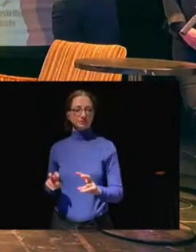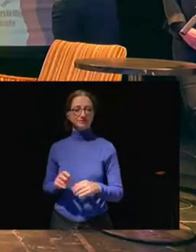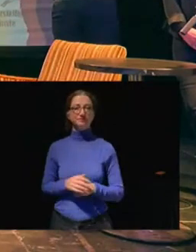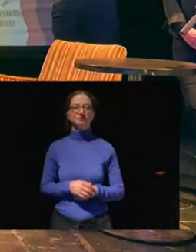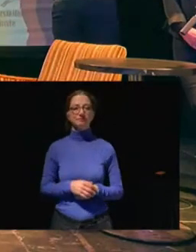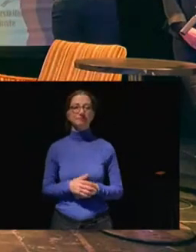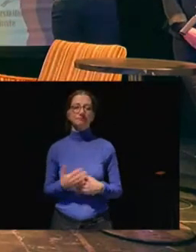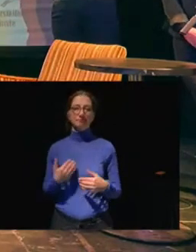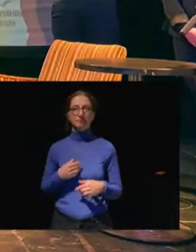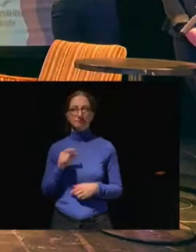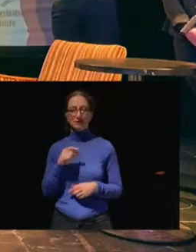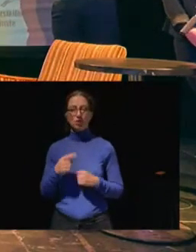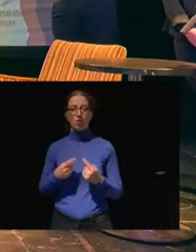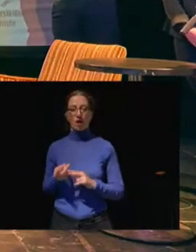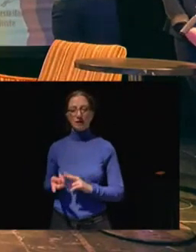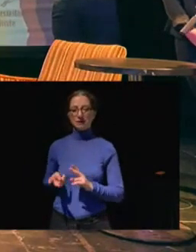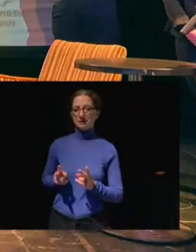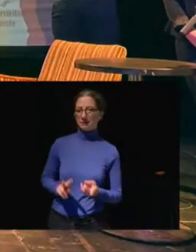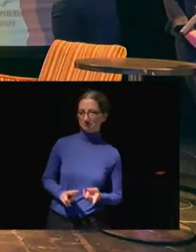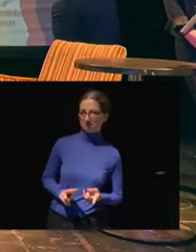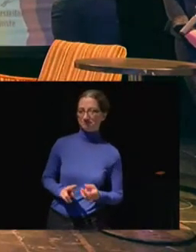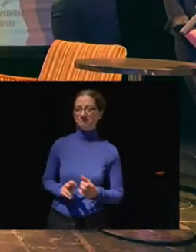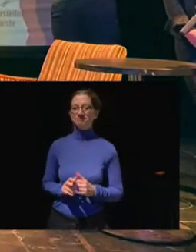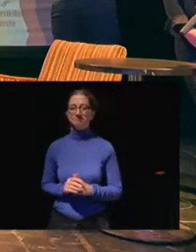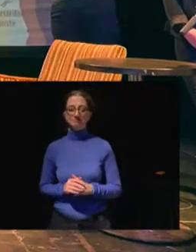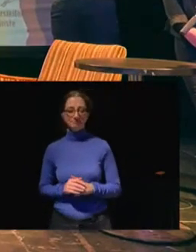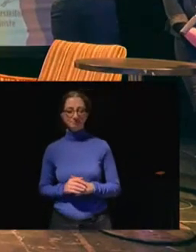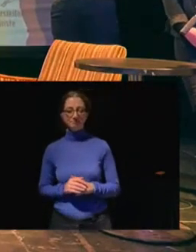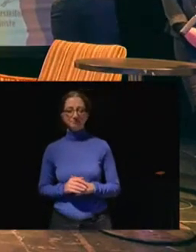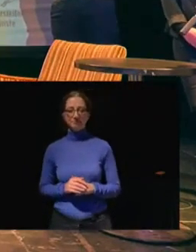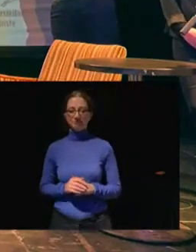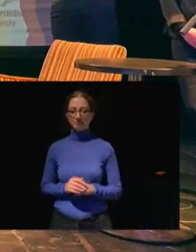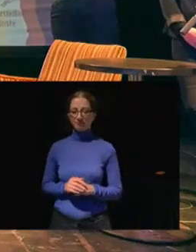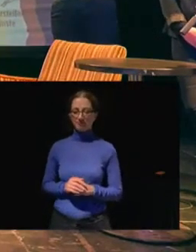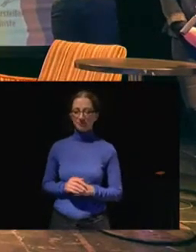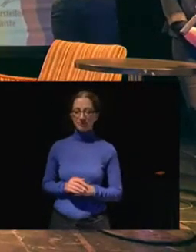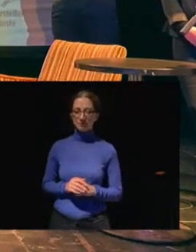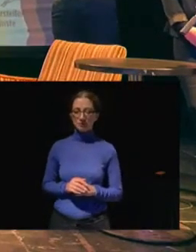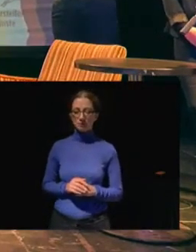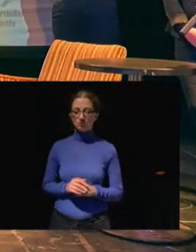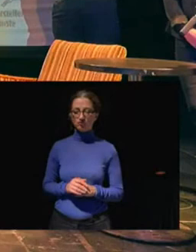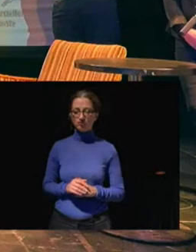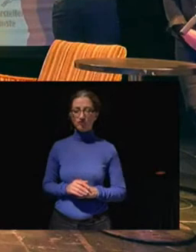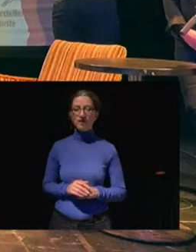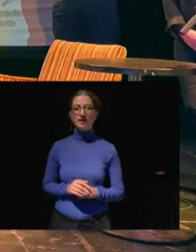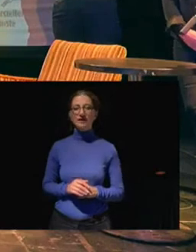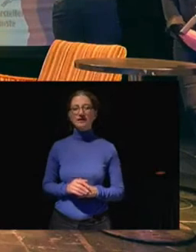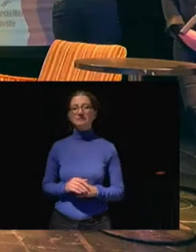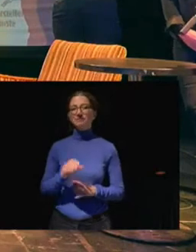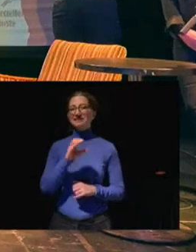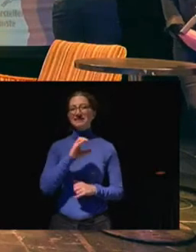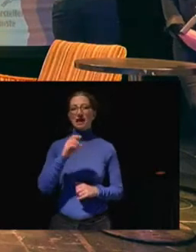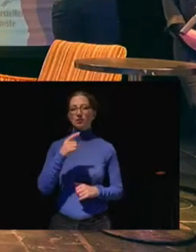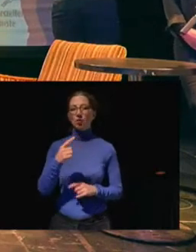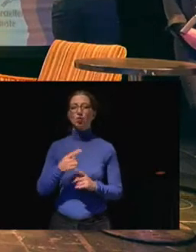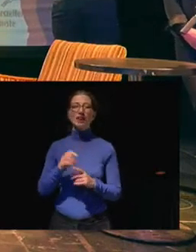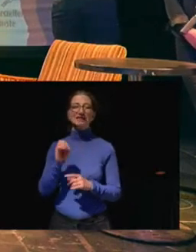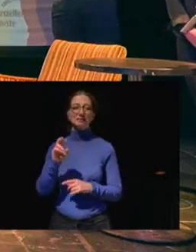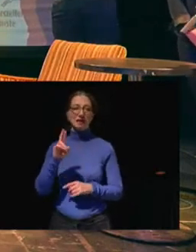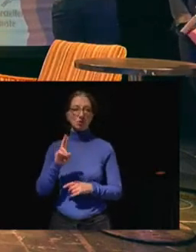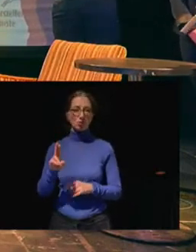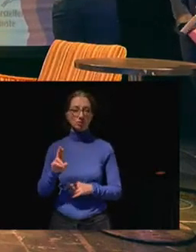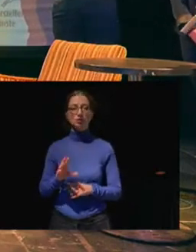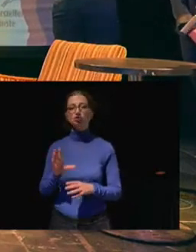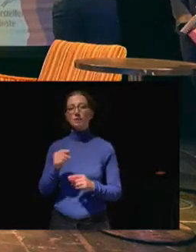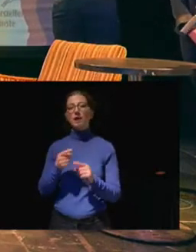dauernd Hüte hin und her gewechselt. Silja Gadola und Elisabeth Roos haben gemeinsam mit Melissa